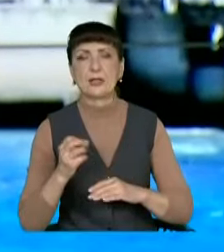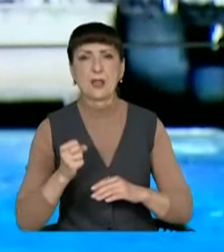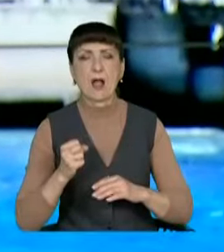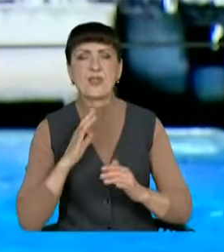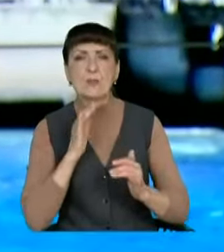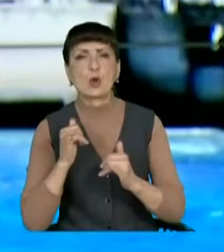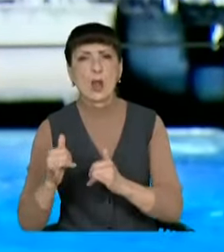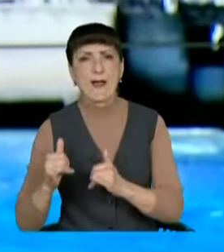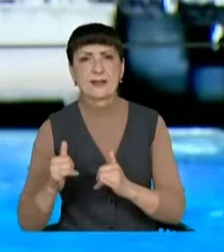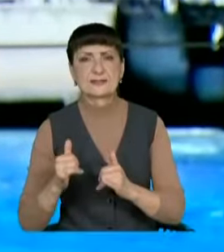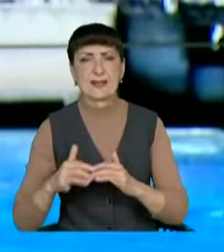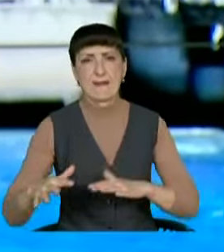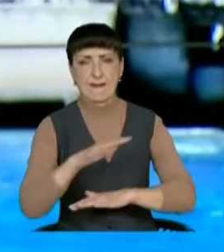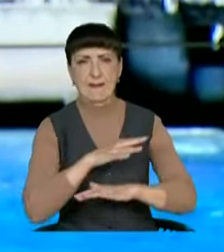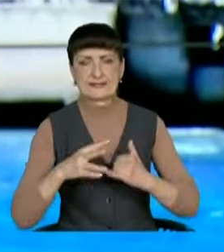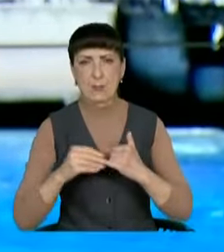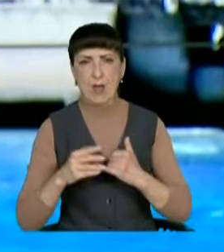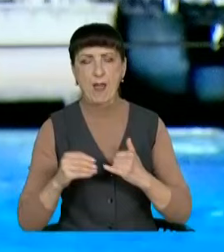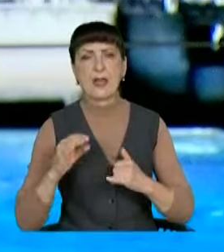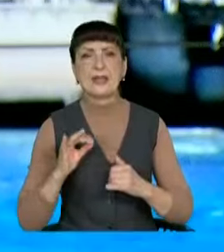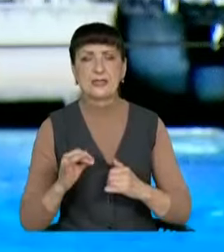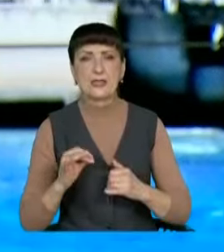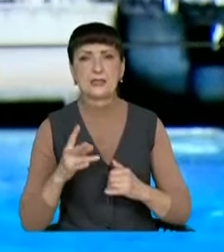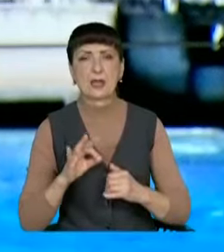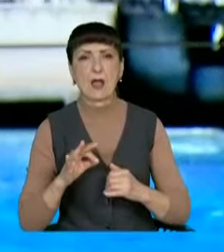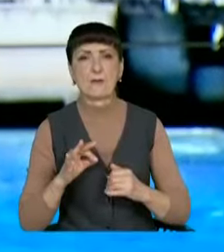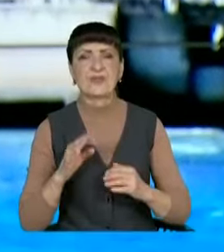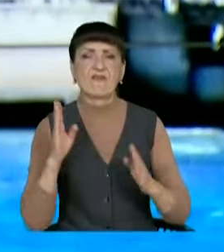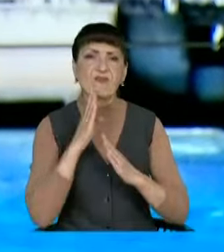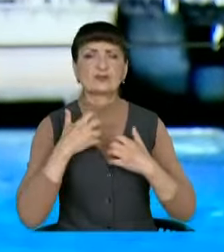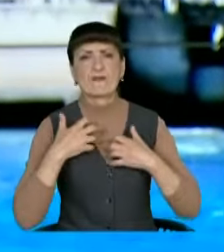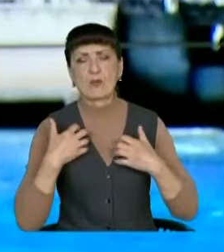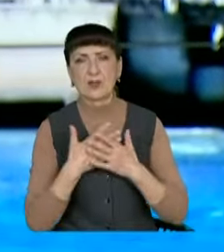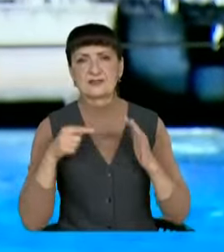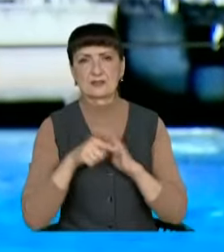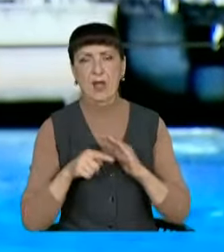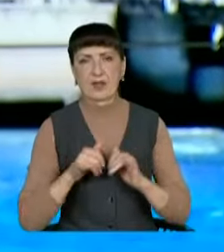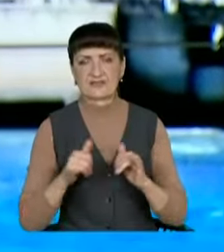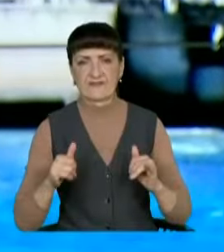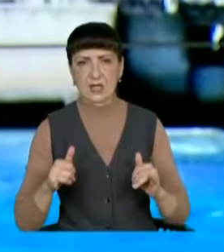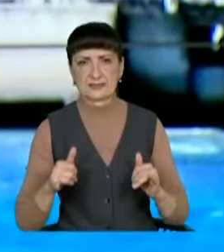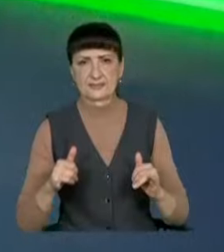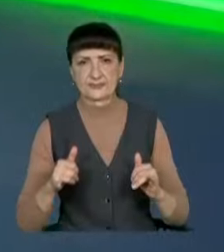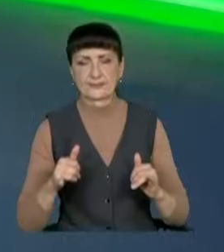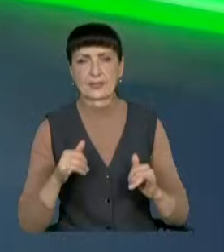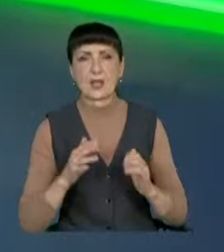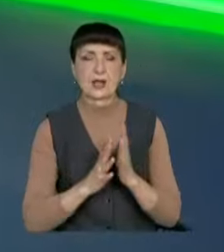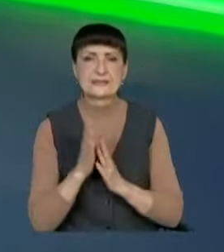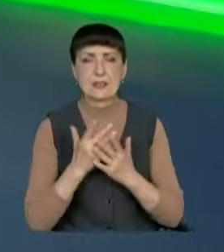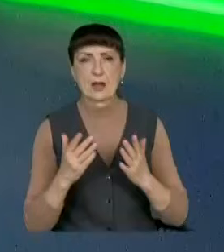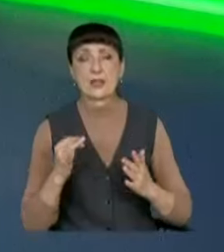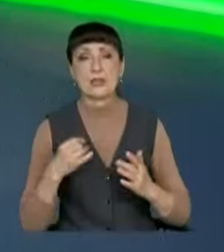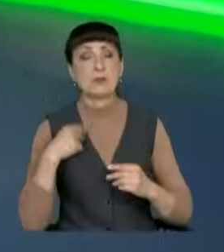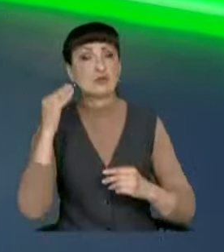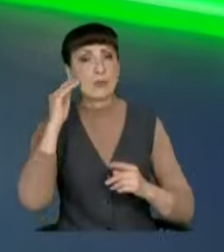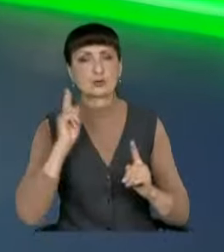мелиорации земель в низовьях, для флоры и фауны, которая, в общем-то, развивается. И, на наш